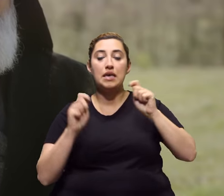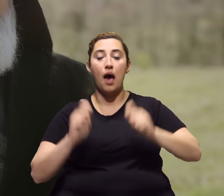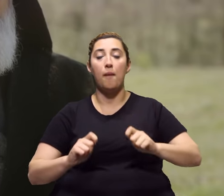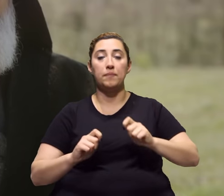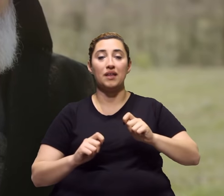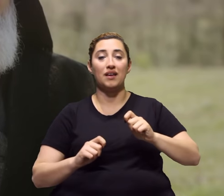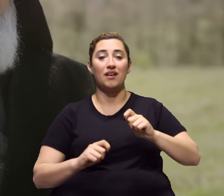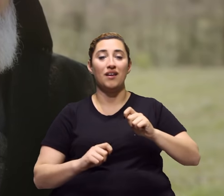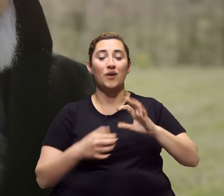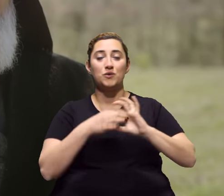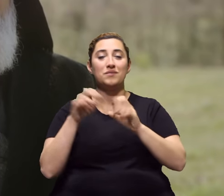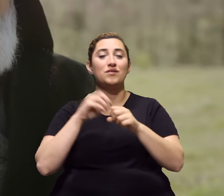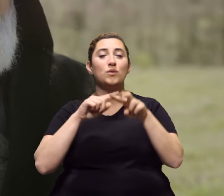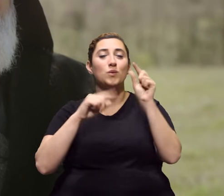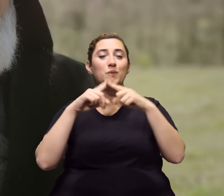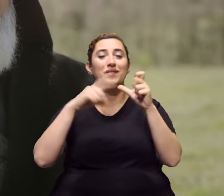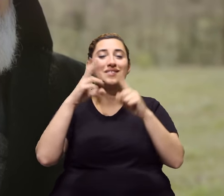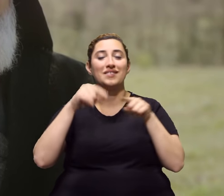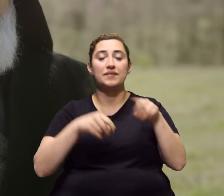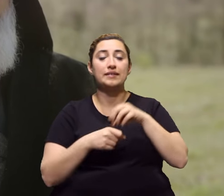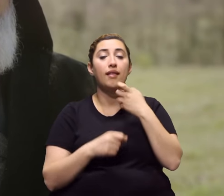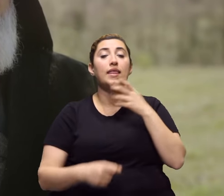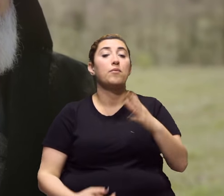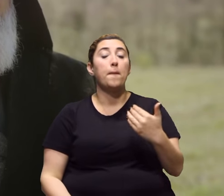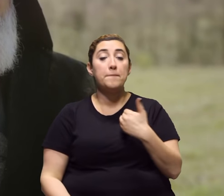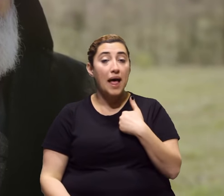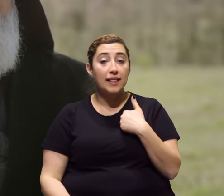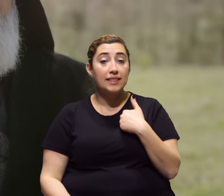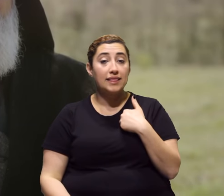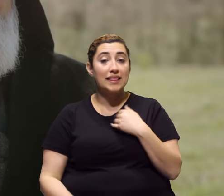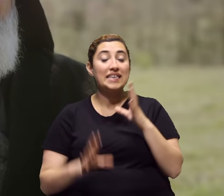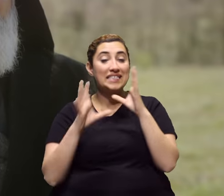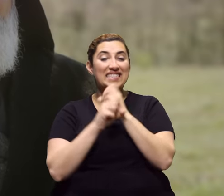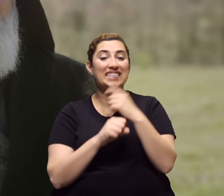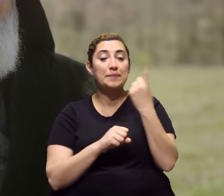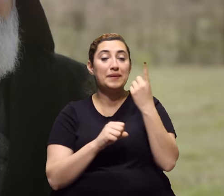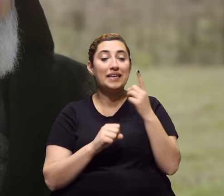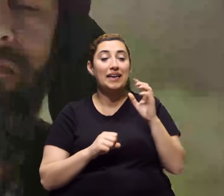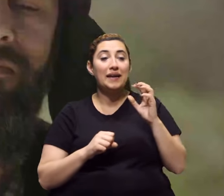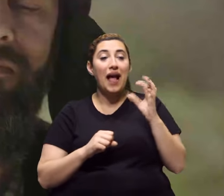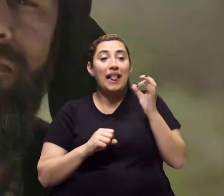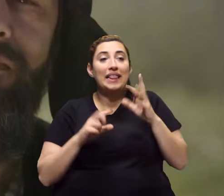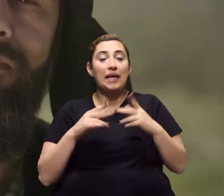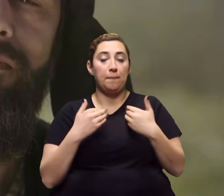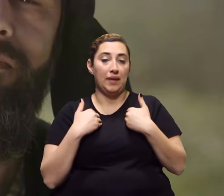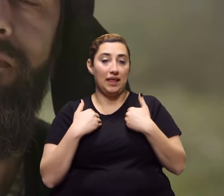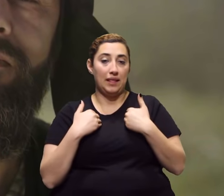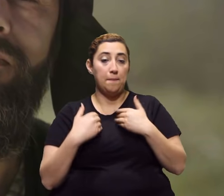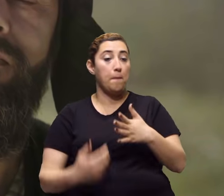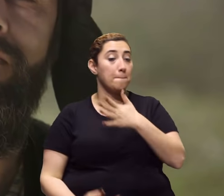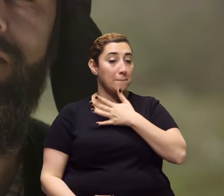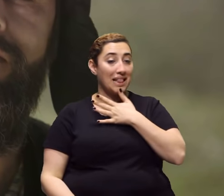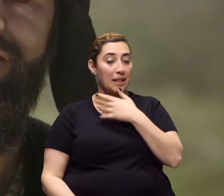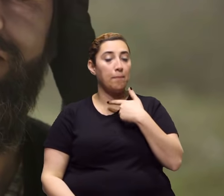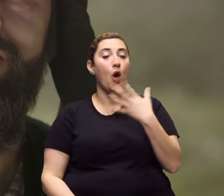Hadis-i Kutsi'de demez mi? Ben gizli bir hazineydim.